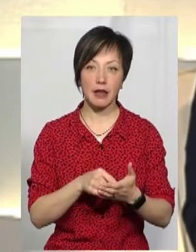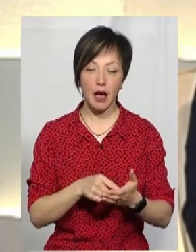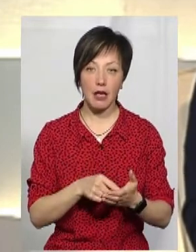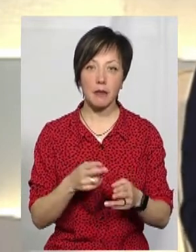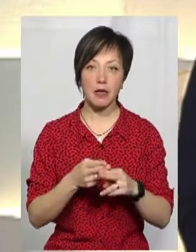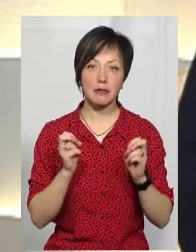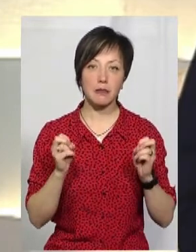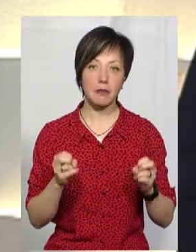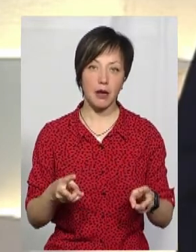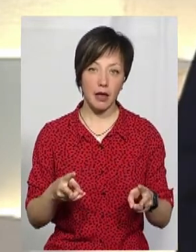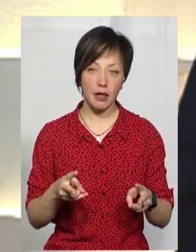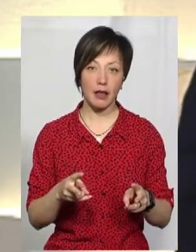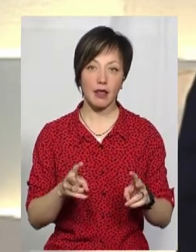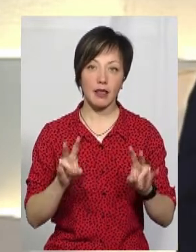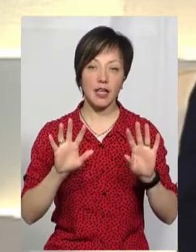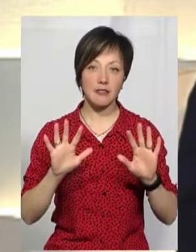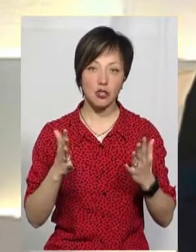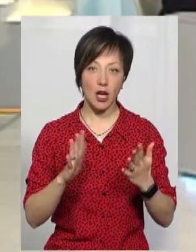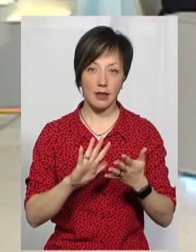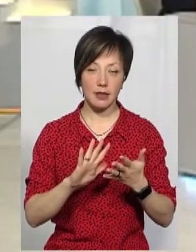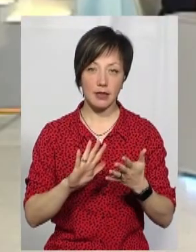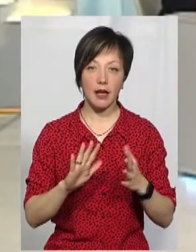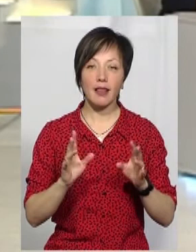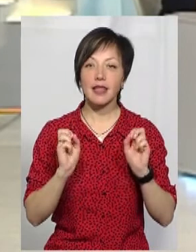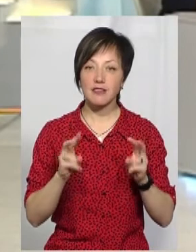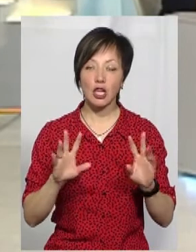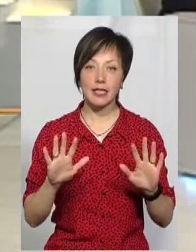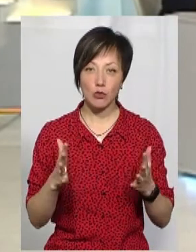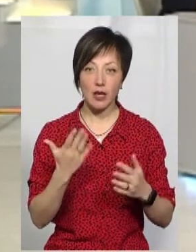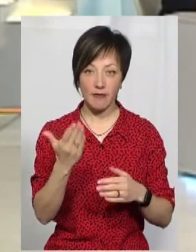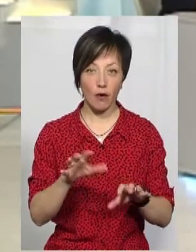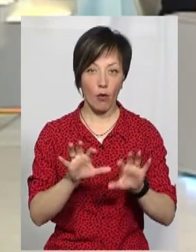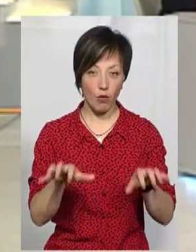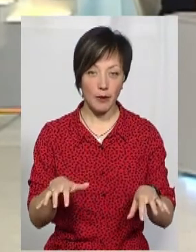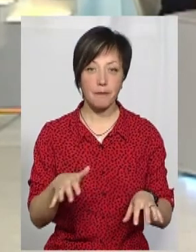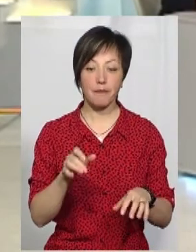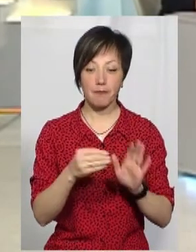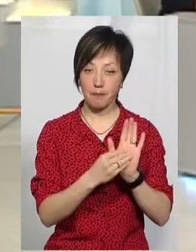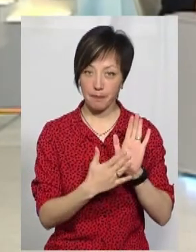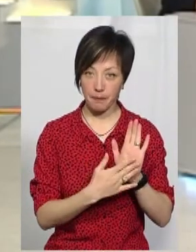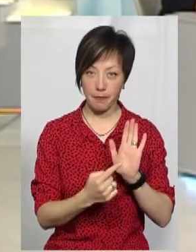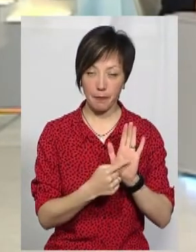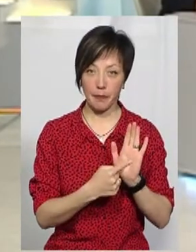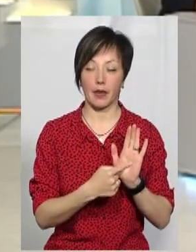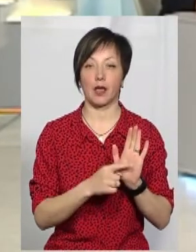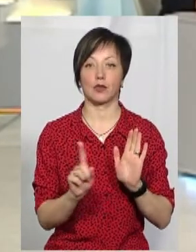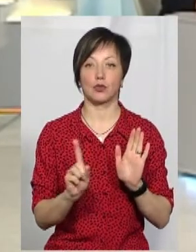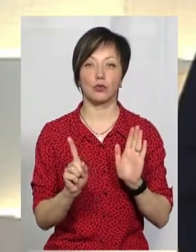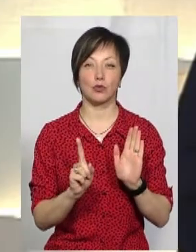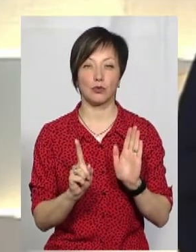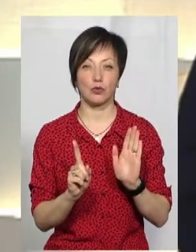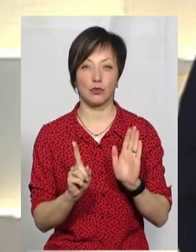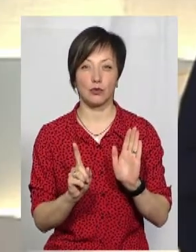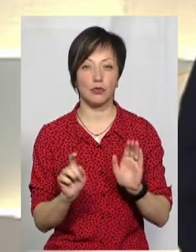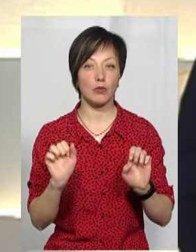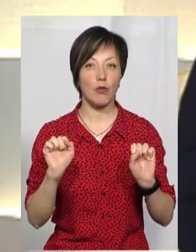техногенно-економічної безпеки і надзвичайних ситуацій, головою якої ви є, що можна, там от зазначено один із